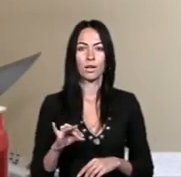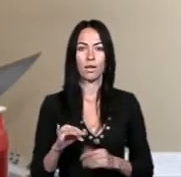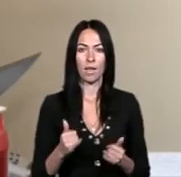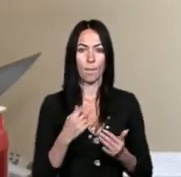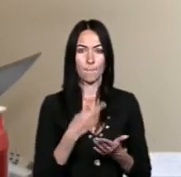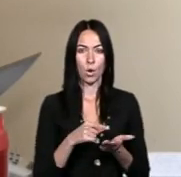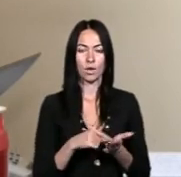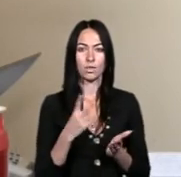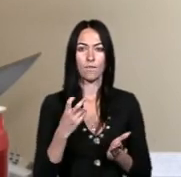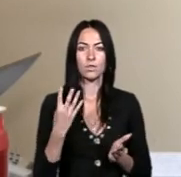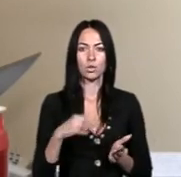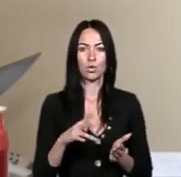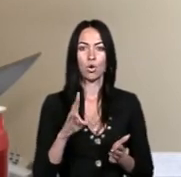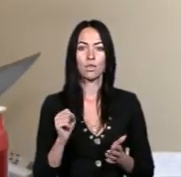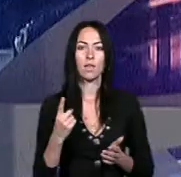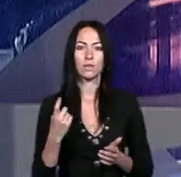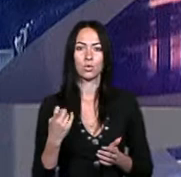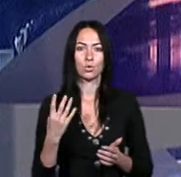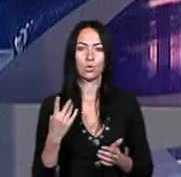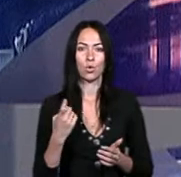найнижчому показнику 240 на 100 тисяч.